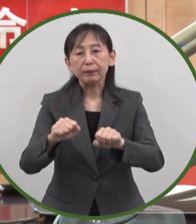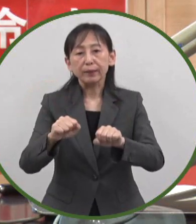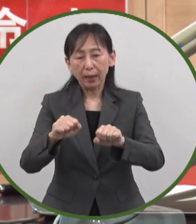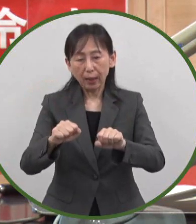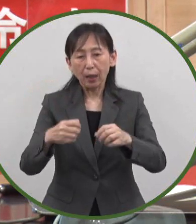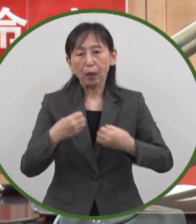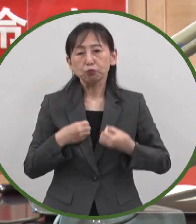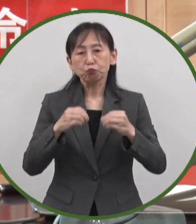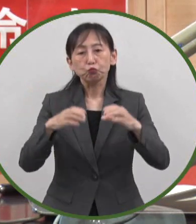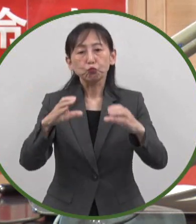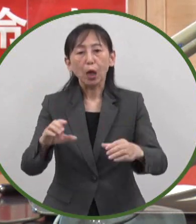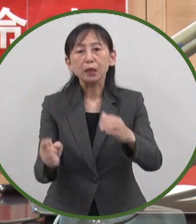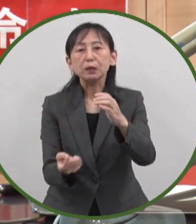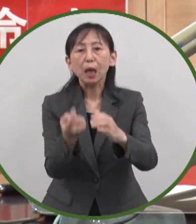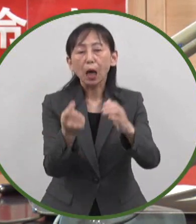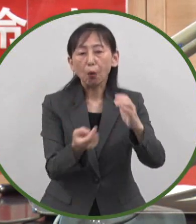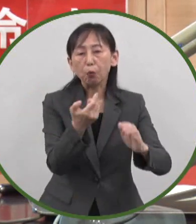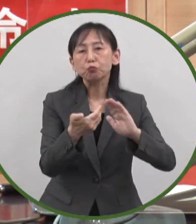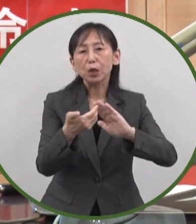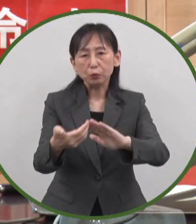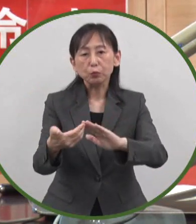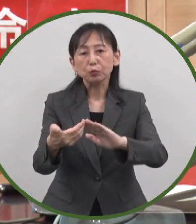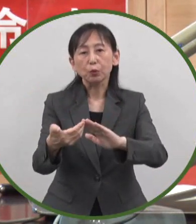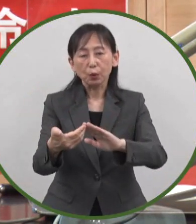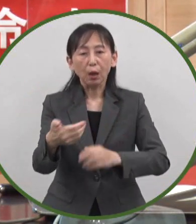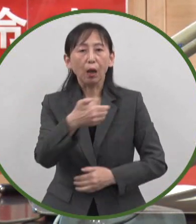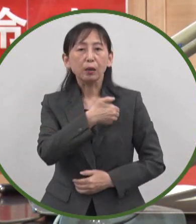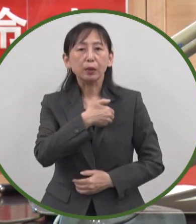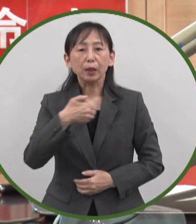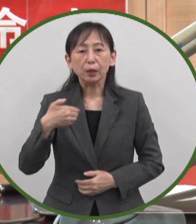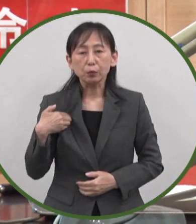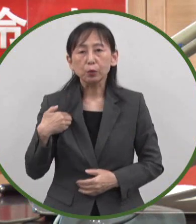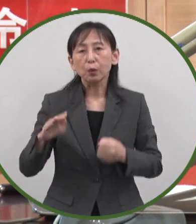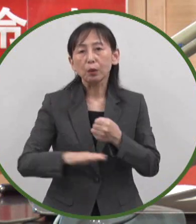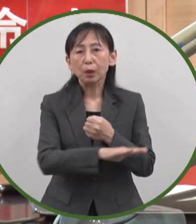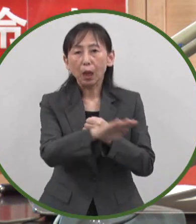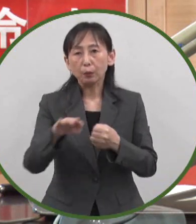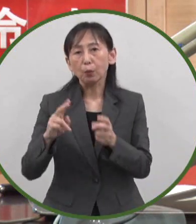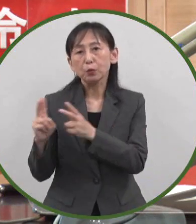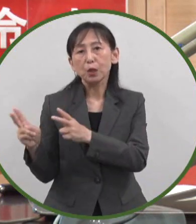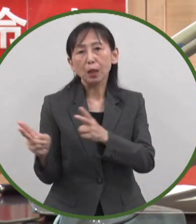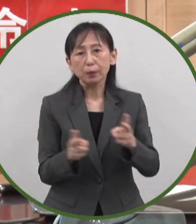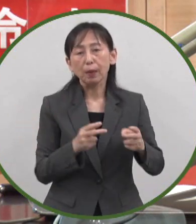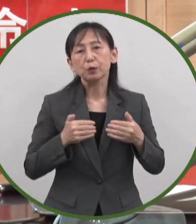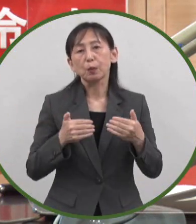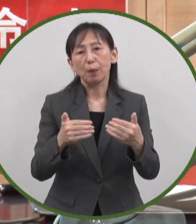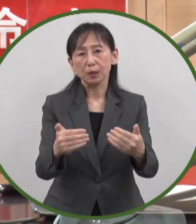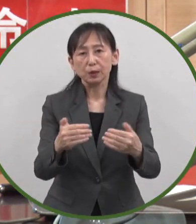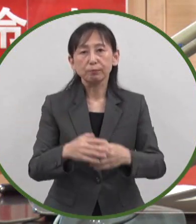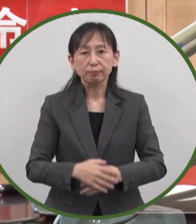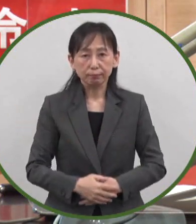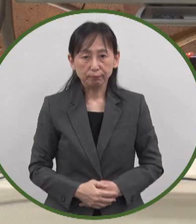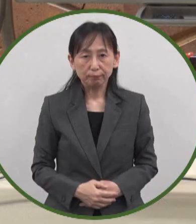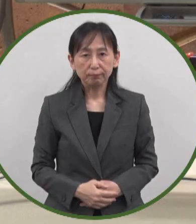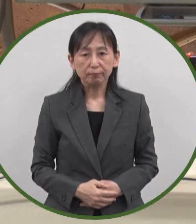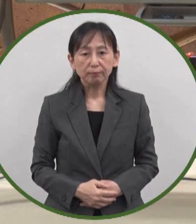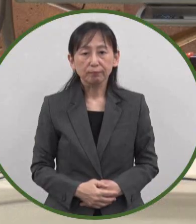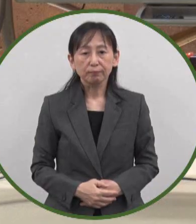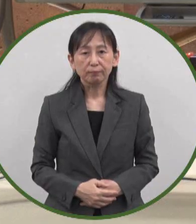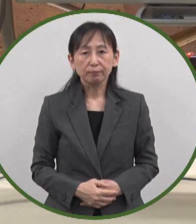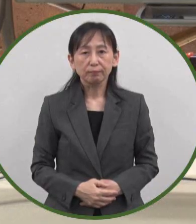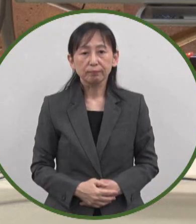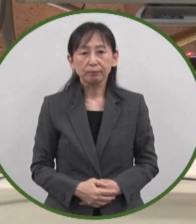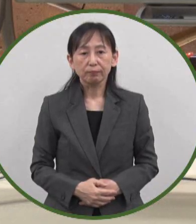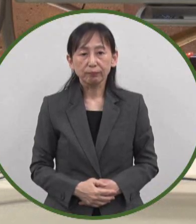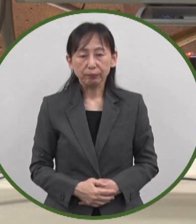をのできるようにですね、環境整備には努めていきたいと考えております。